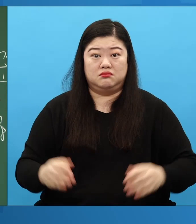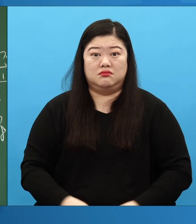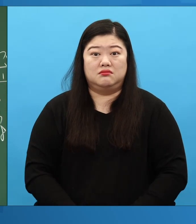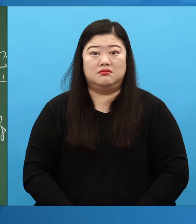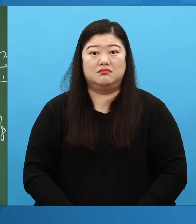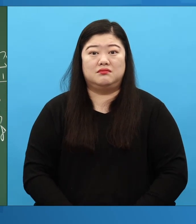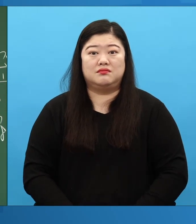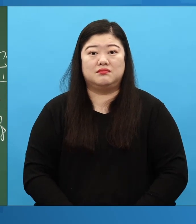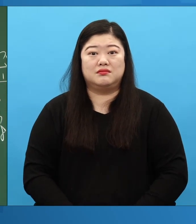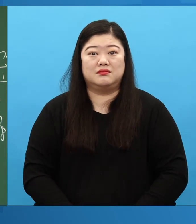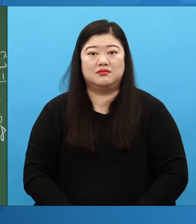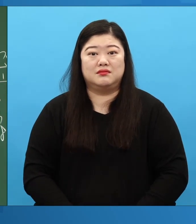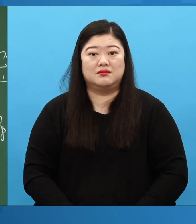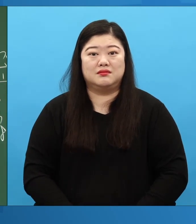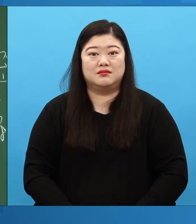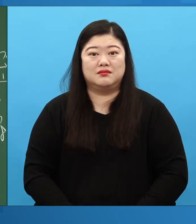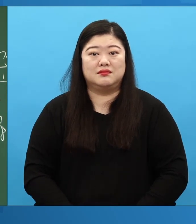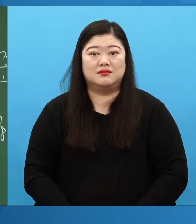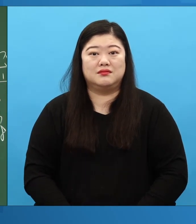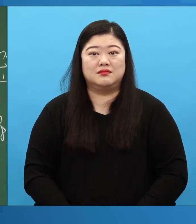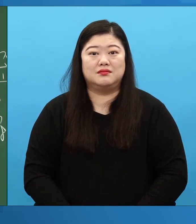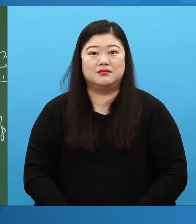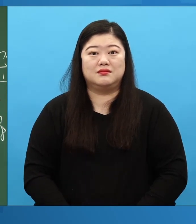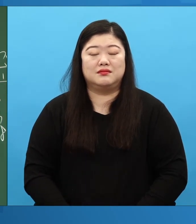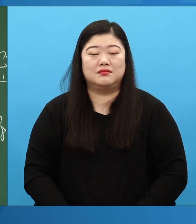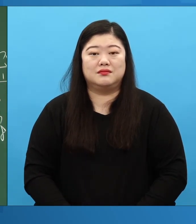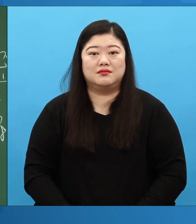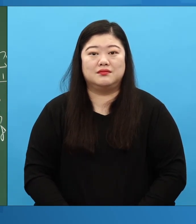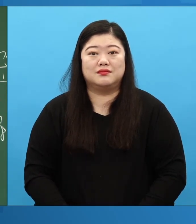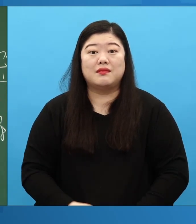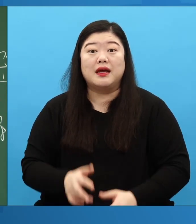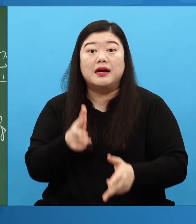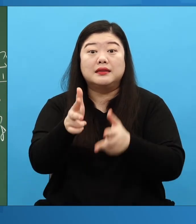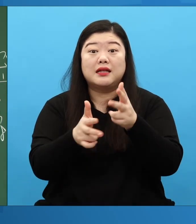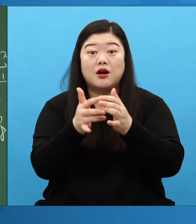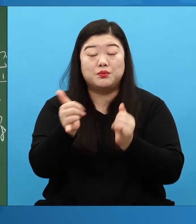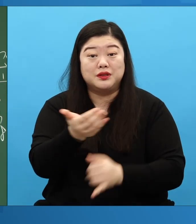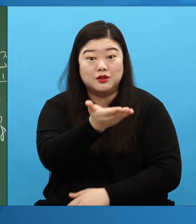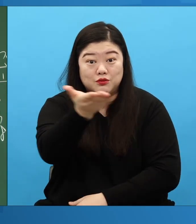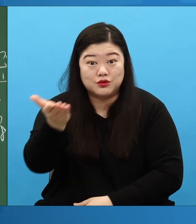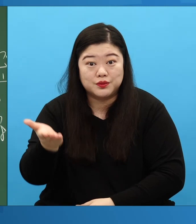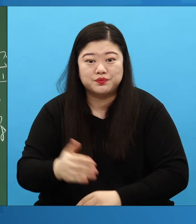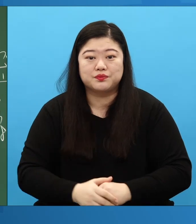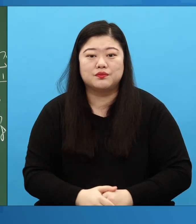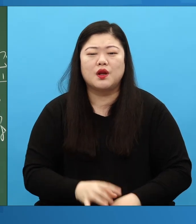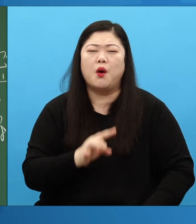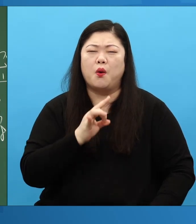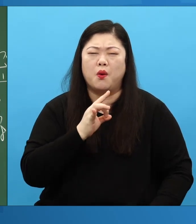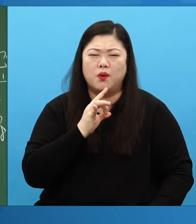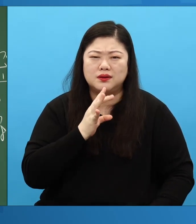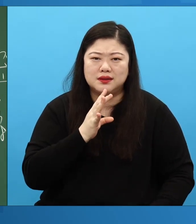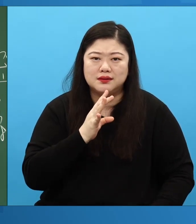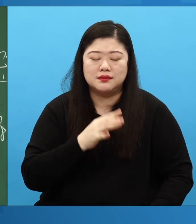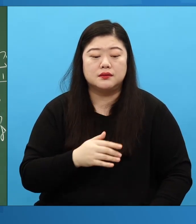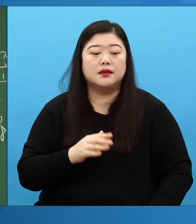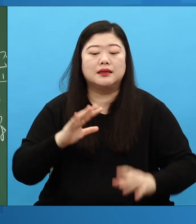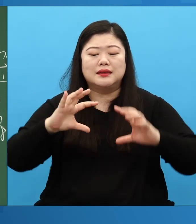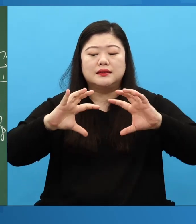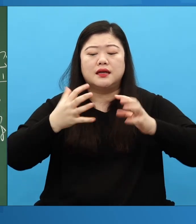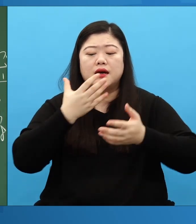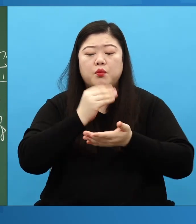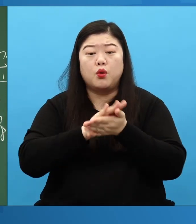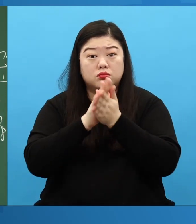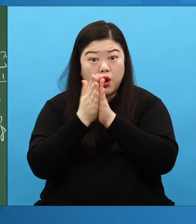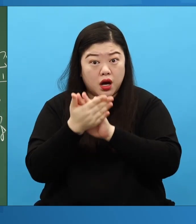때문에 산업인들이 이제는 오직 이름의 세계복음화와 교회 내가 어떻게 살 것이냐 놓고는